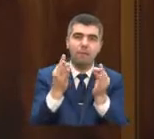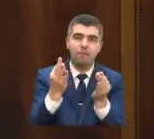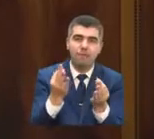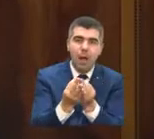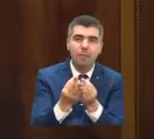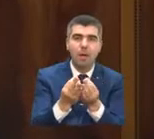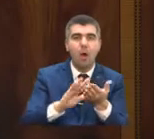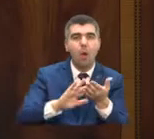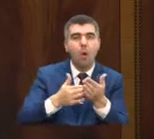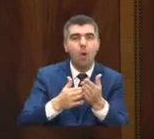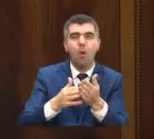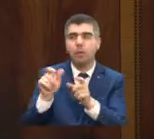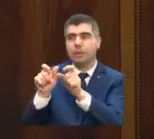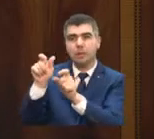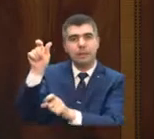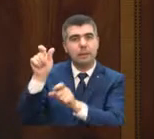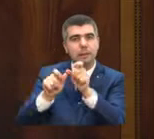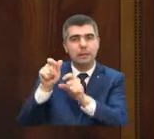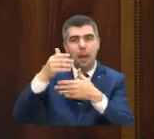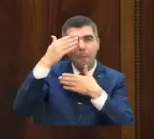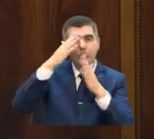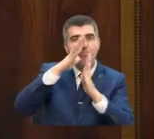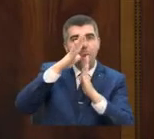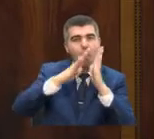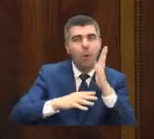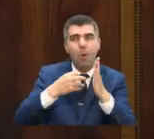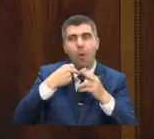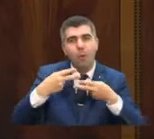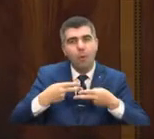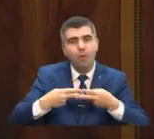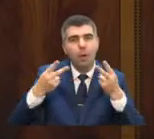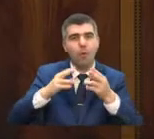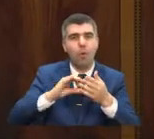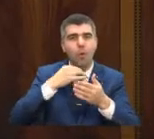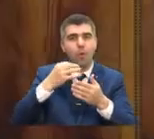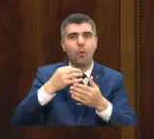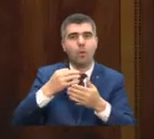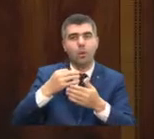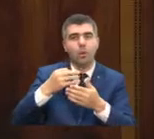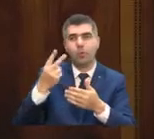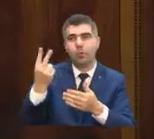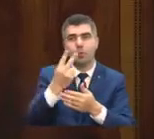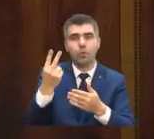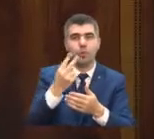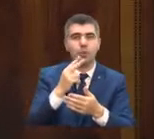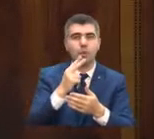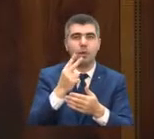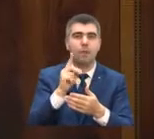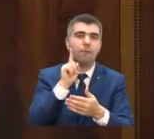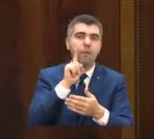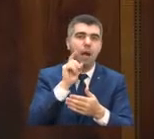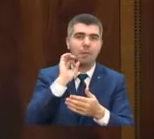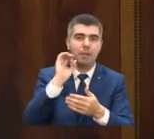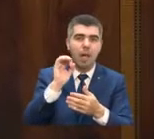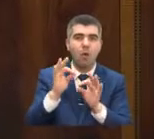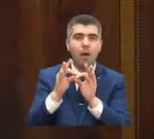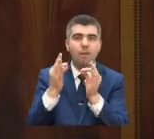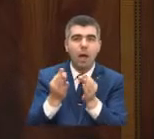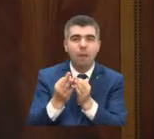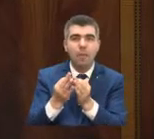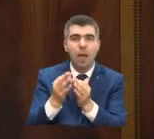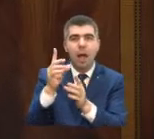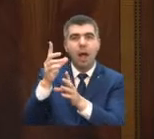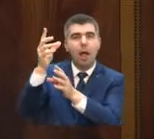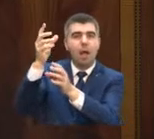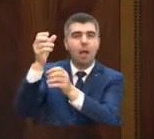أحر التعازي وصادق مشاعر المؤاساة على إثر هذا المصاب الذي لا يمس أقارب عائلة الضحيتين